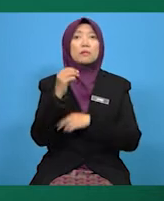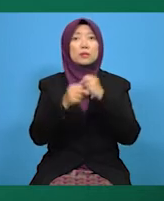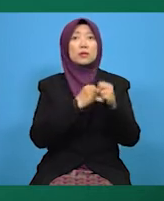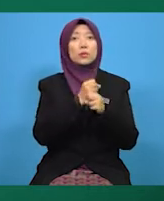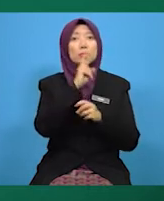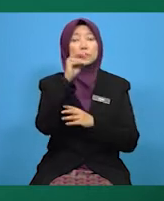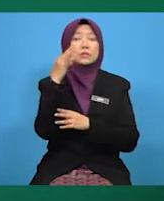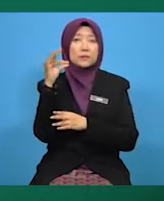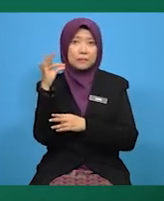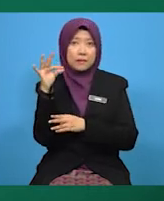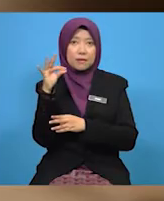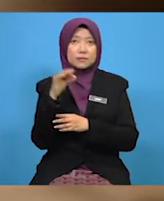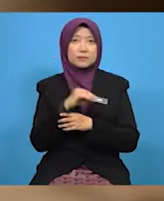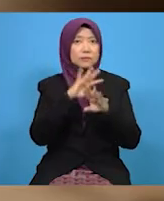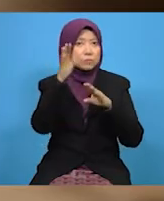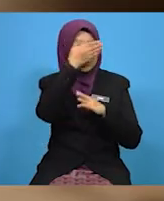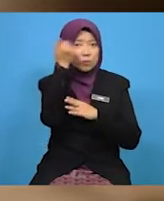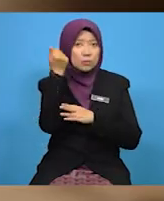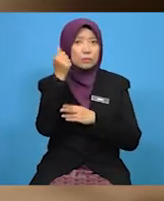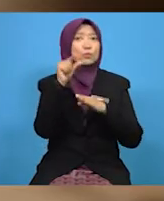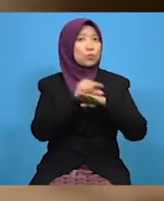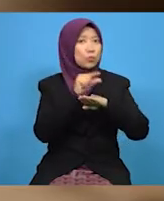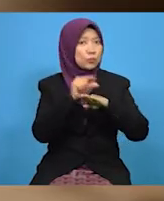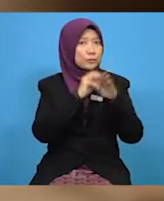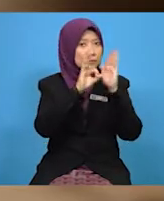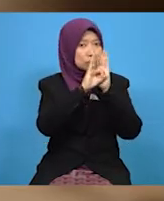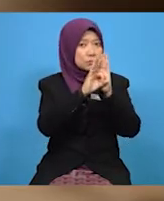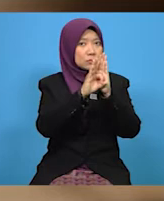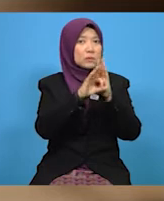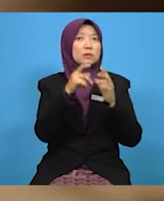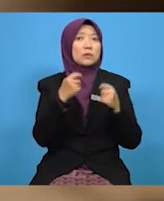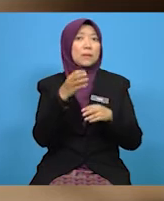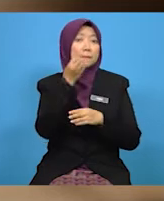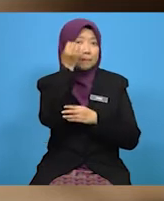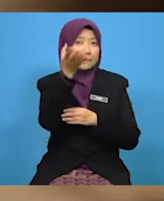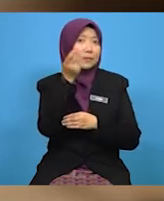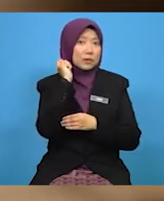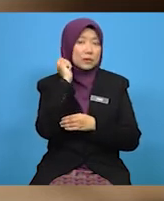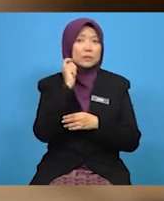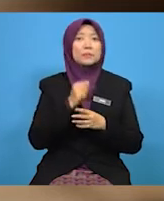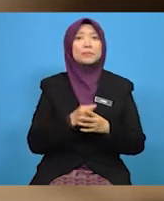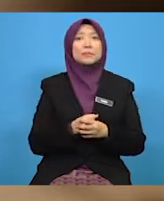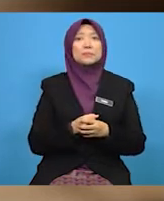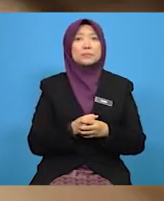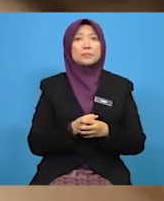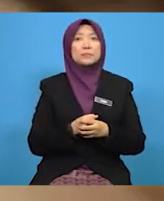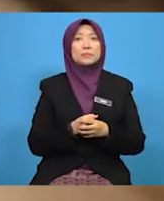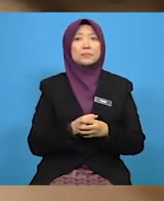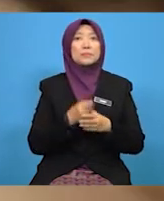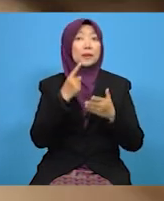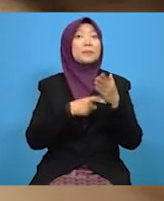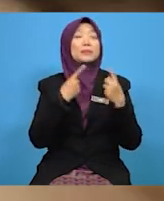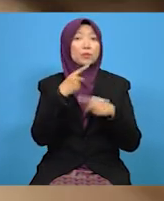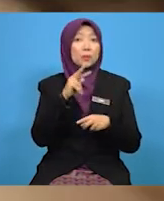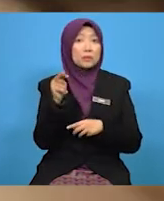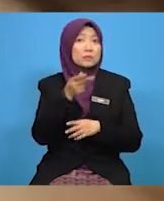tahun 2019. Jangan lupa gunakan rumus yang telah saya beri pada awal pembelajaran tadi.